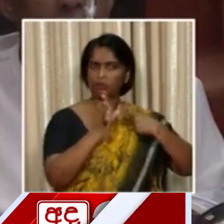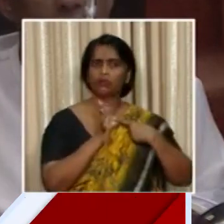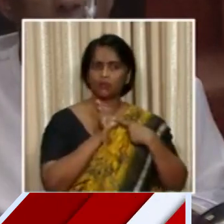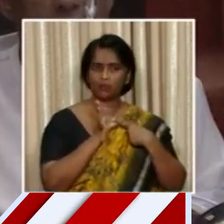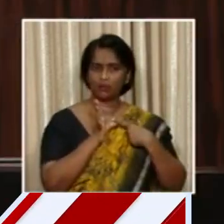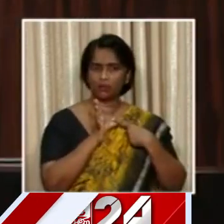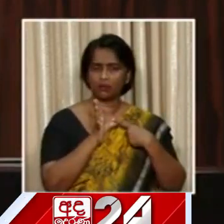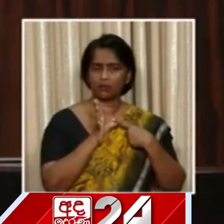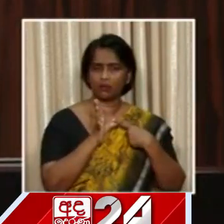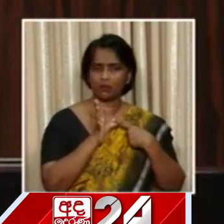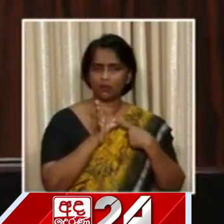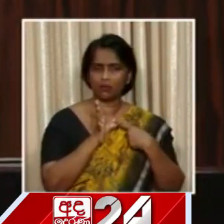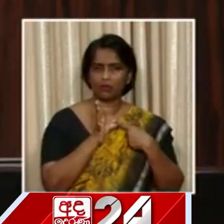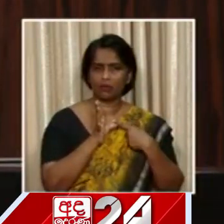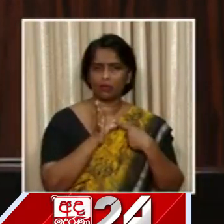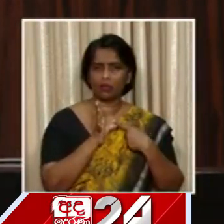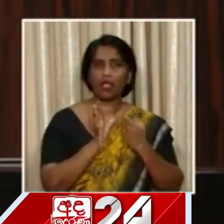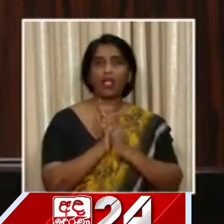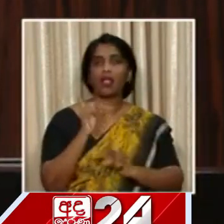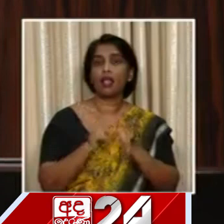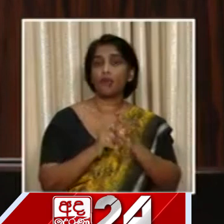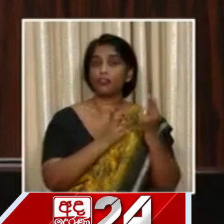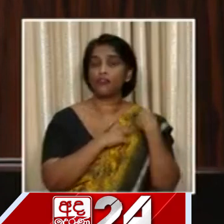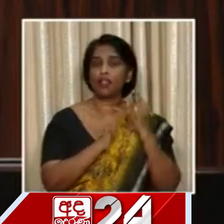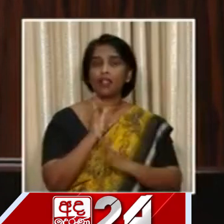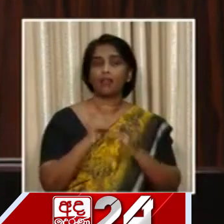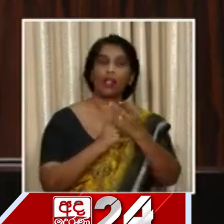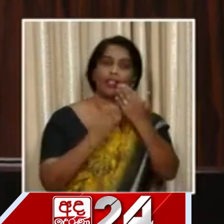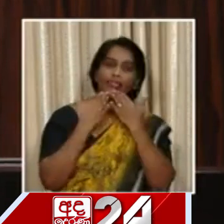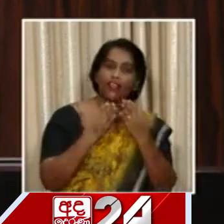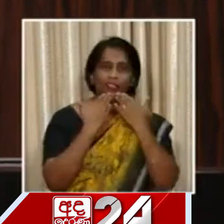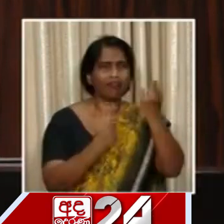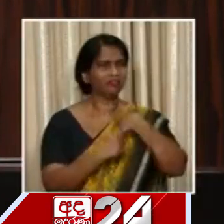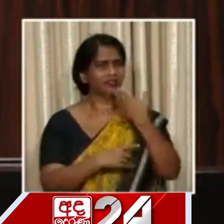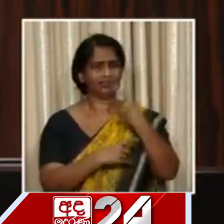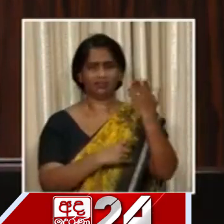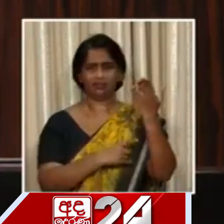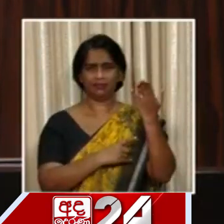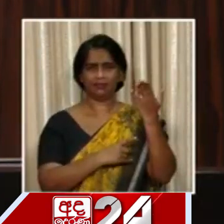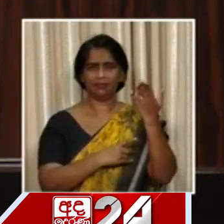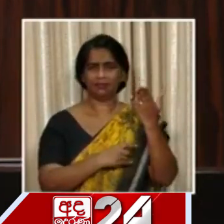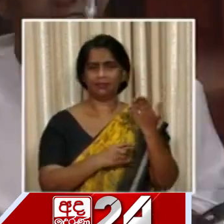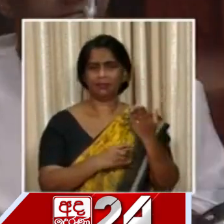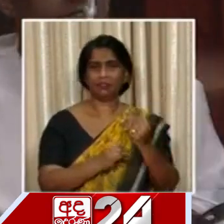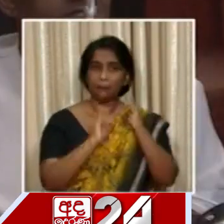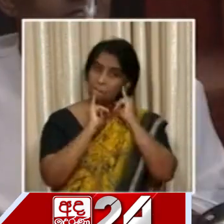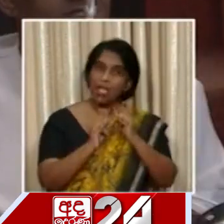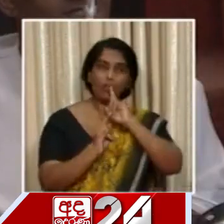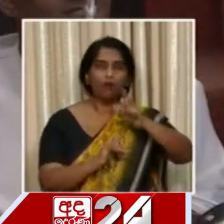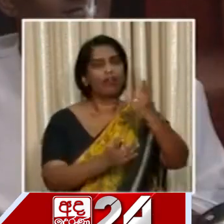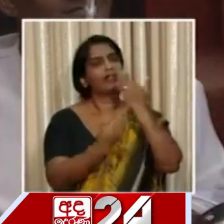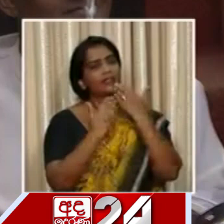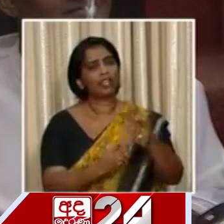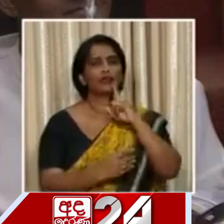ගරු මන්ත්‍රීතුමා, දැන් අදාළ ඇමතිතුමා මේ සභාවේ නෑ. ඔබතුමා මේකට බොහොම ස්තුතියි කියනවා. නෑ නැතුව ඉතින් චෝදනාවක් කරොත් බොහොම ස්තුතියි කියනවා.